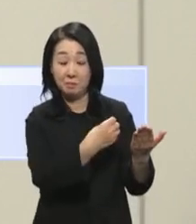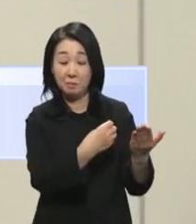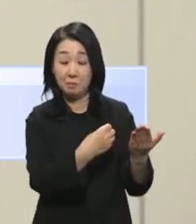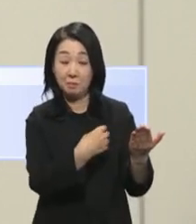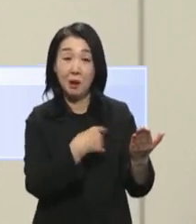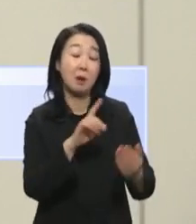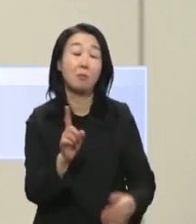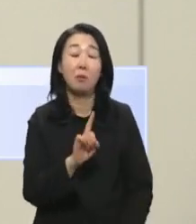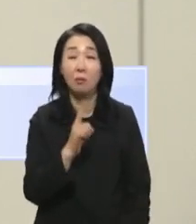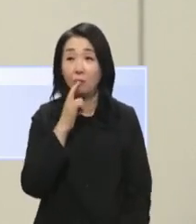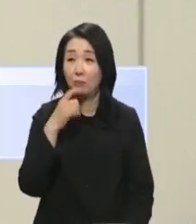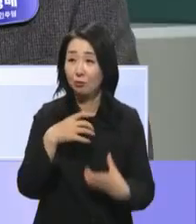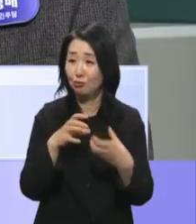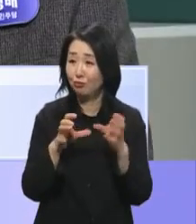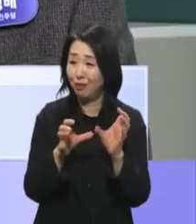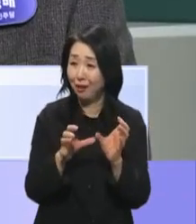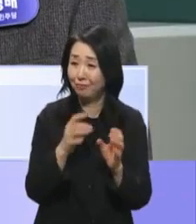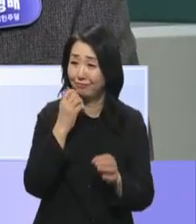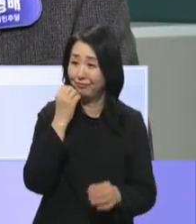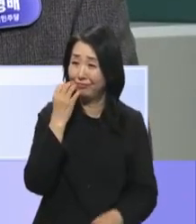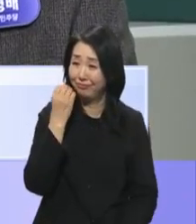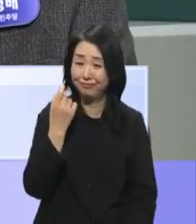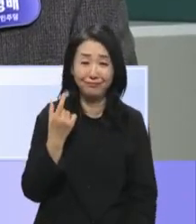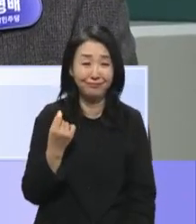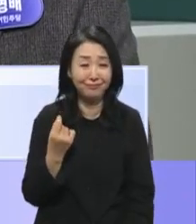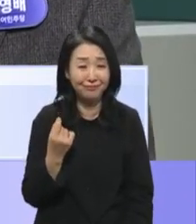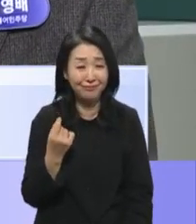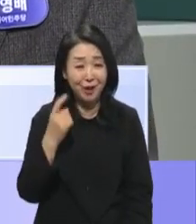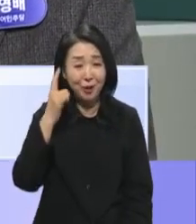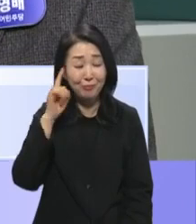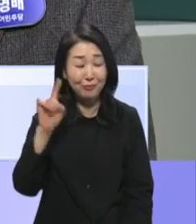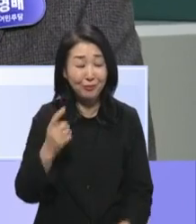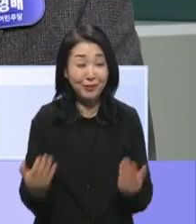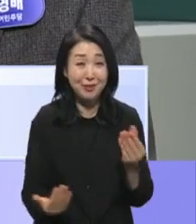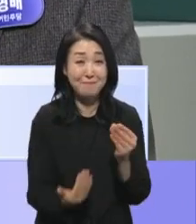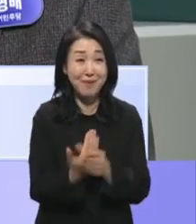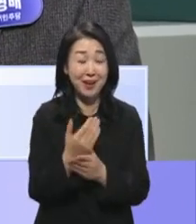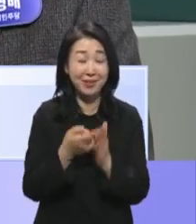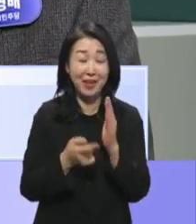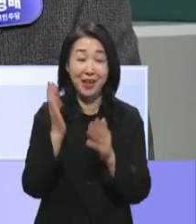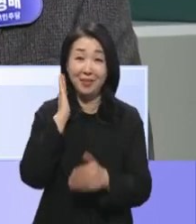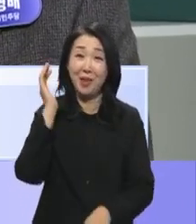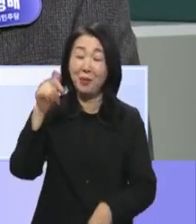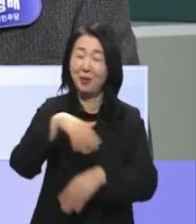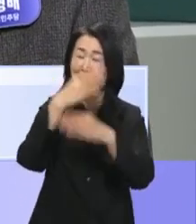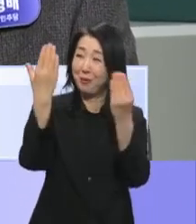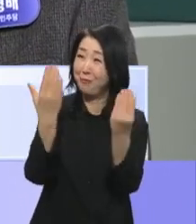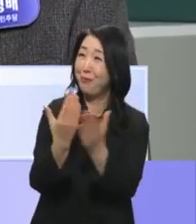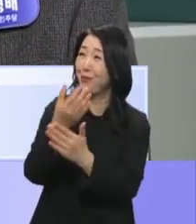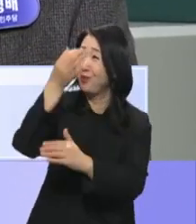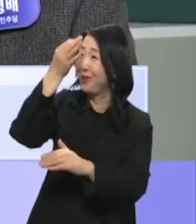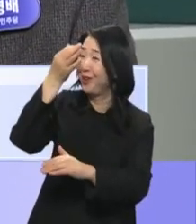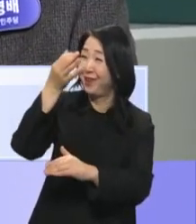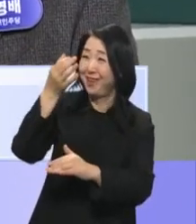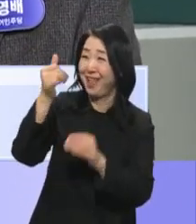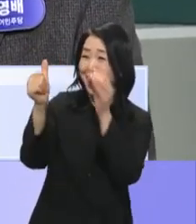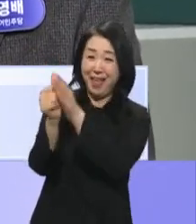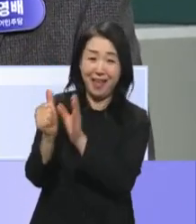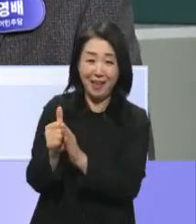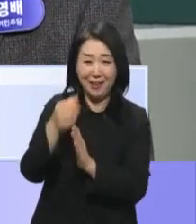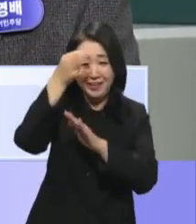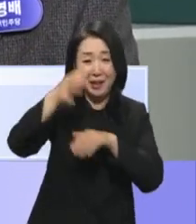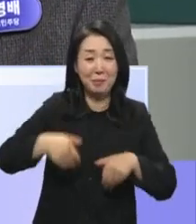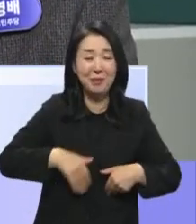민주당은 참 이상한 정권 정당인 거 같아요 뭔 일만 생기면 다 대통령한테 사과를 해야 된다 대통령이 사과를 해야 된다고